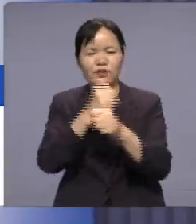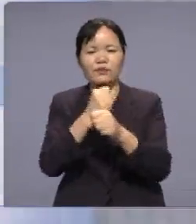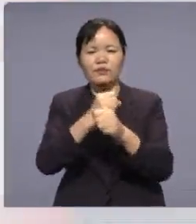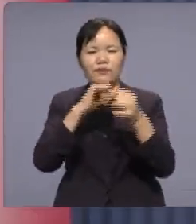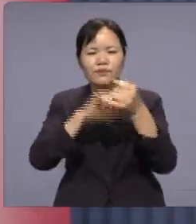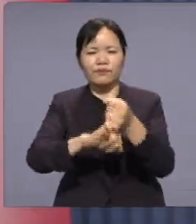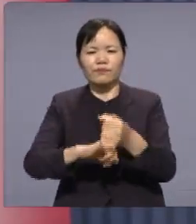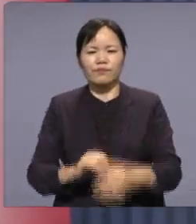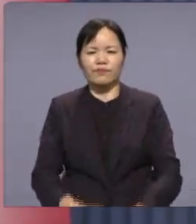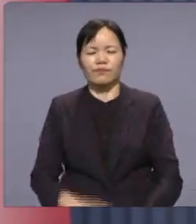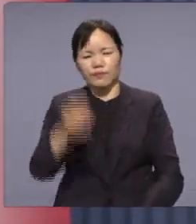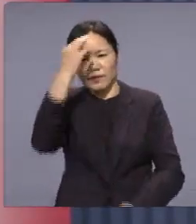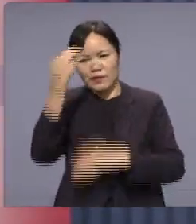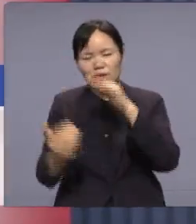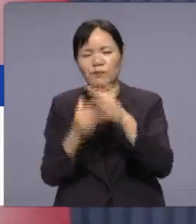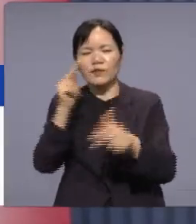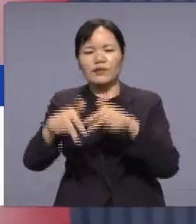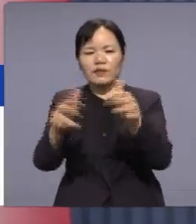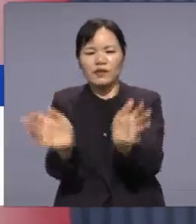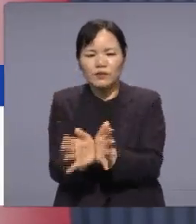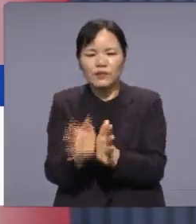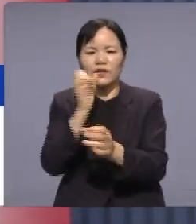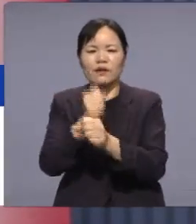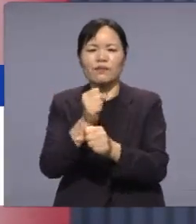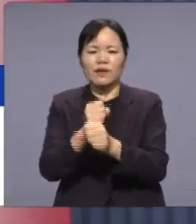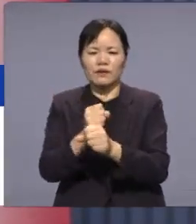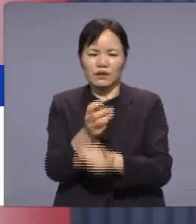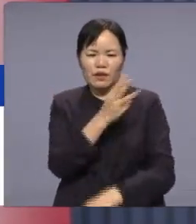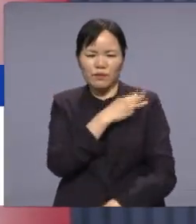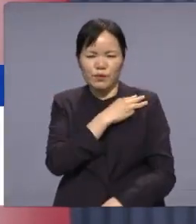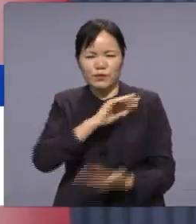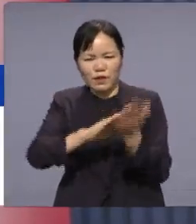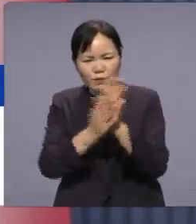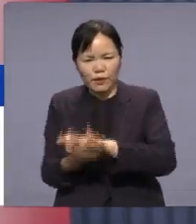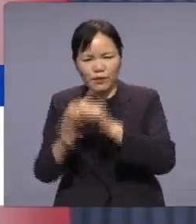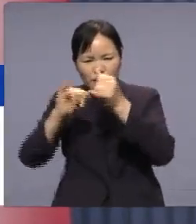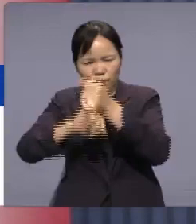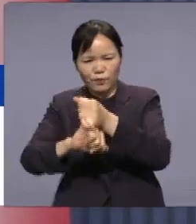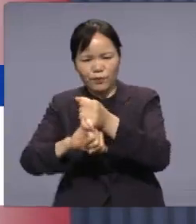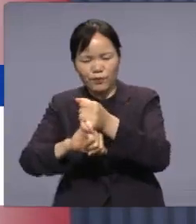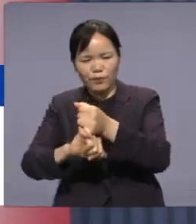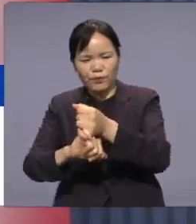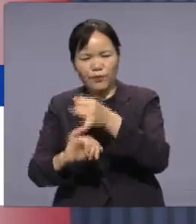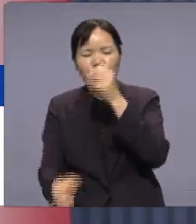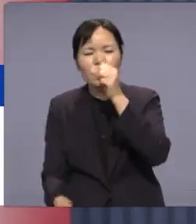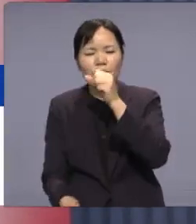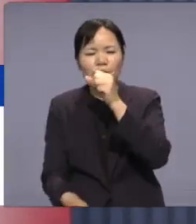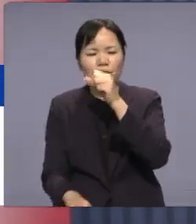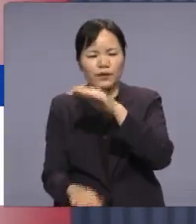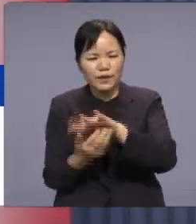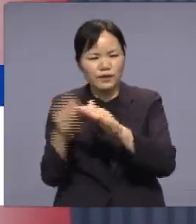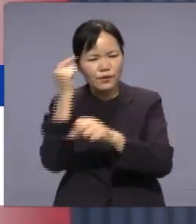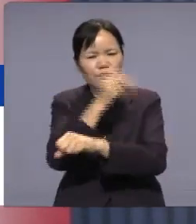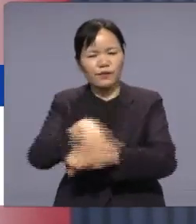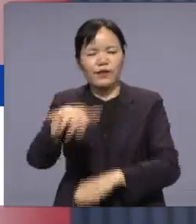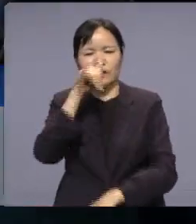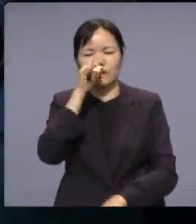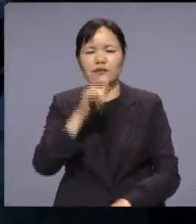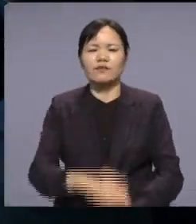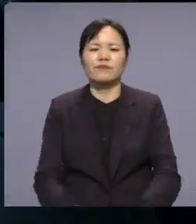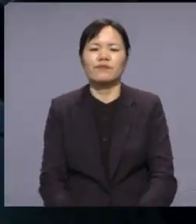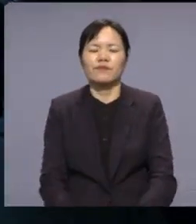닦아내겠습니다. 첨단 산업단지를 만들어서 부천의 변화를 반드시 만들어낼 그런 계획을 가지고